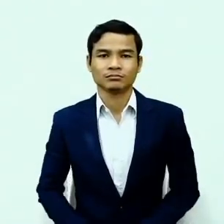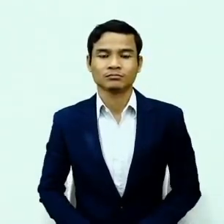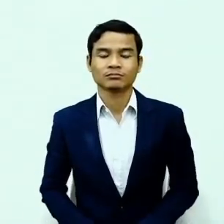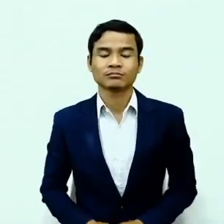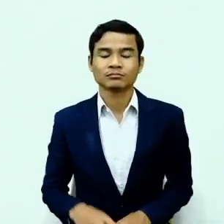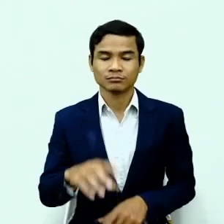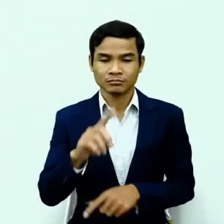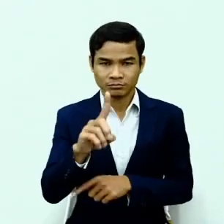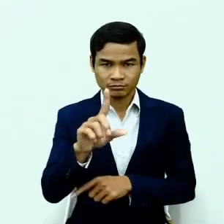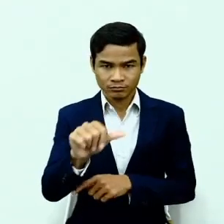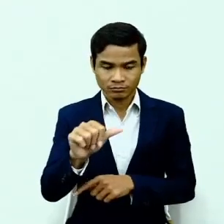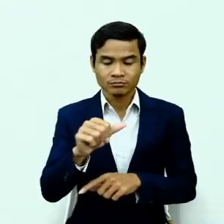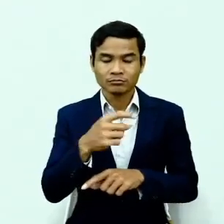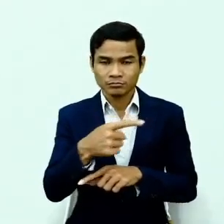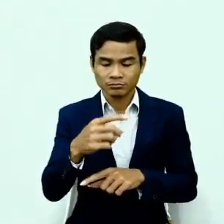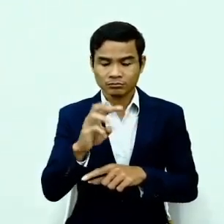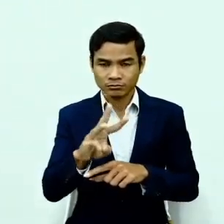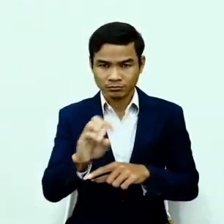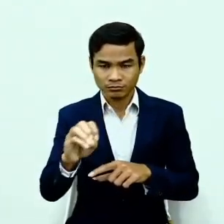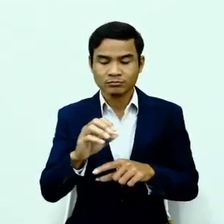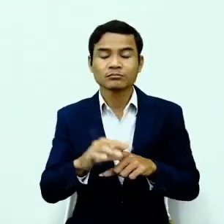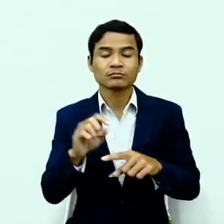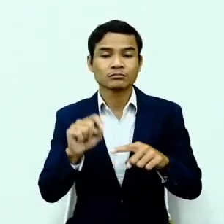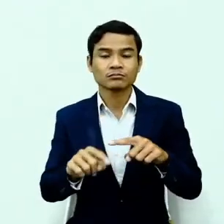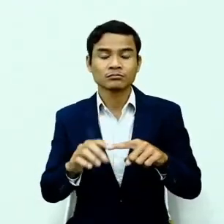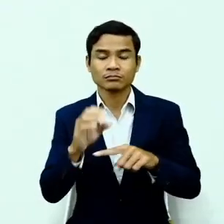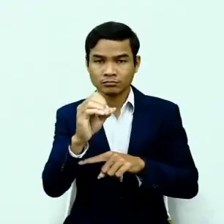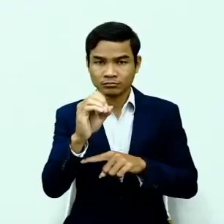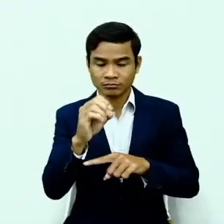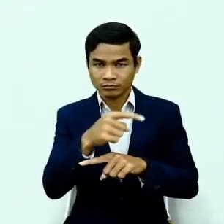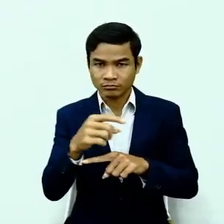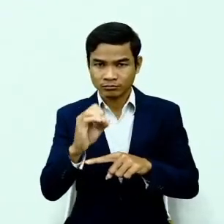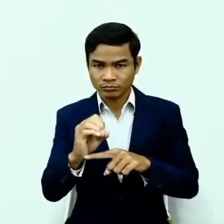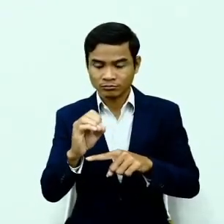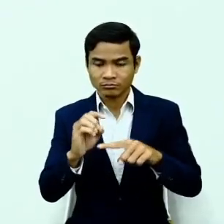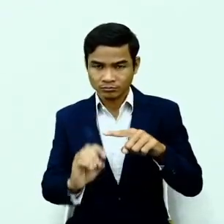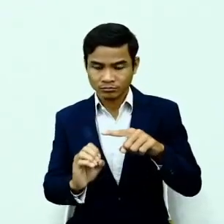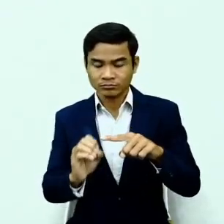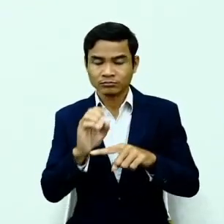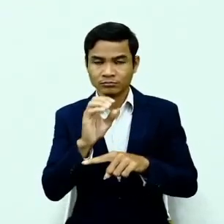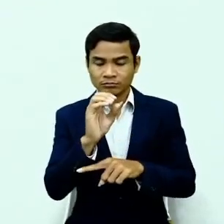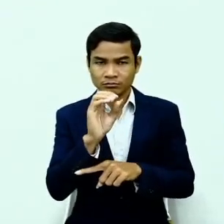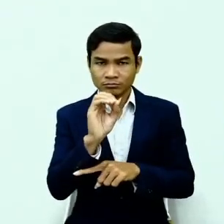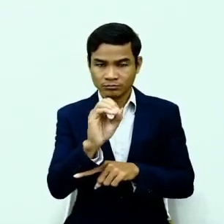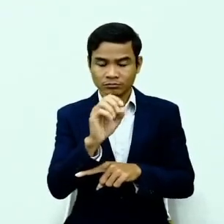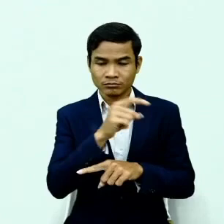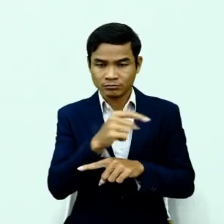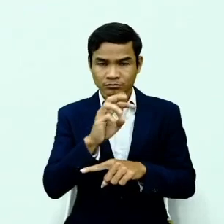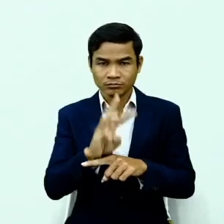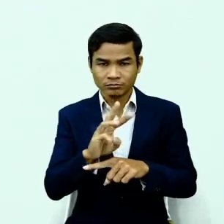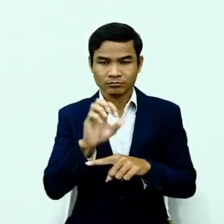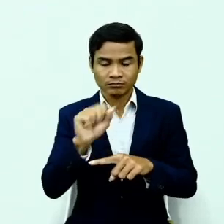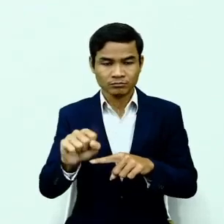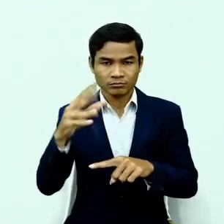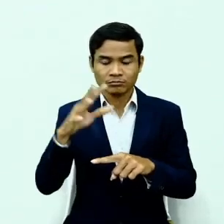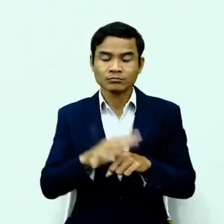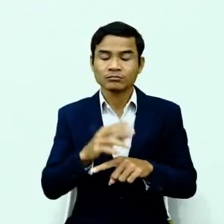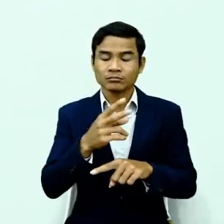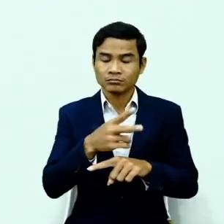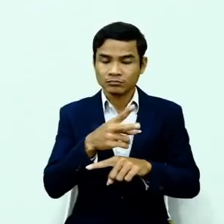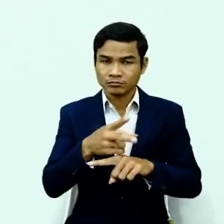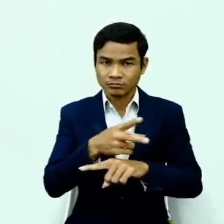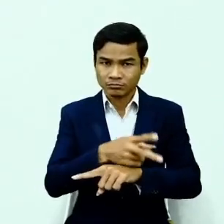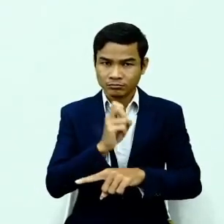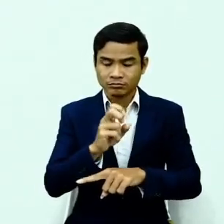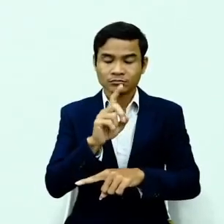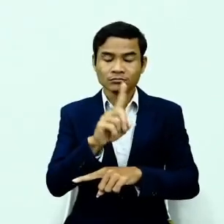chà mùi rối đọ xàm sắp nó xàm án ta chọc đám son đọ xôn xôn son đọ bay mình bán trớt chơi mũi bị tùng rồi